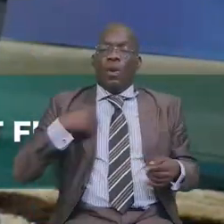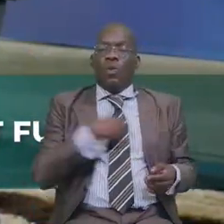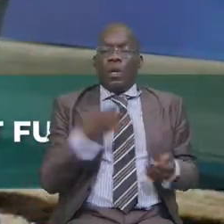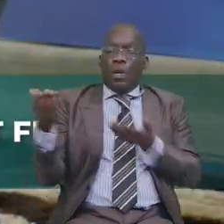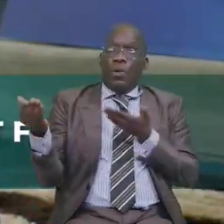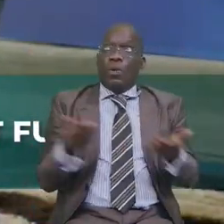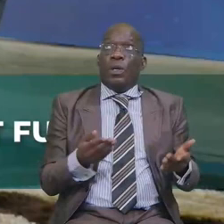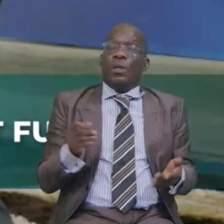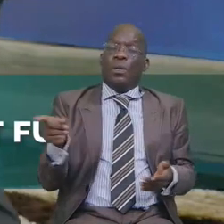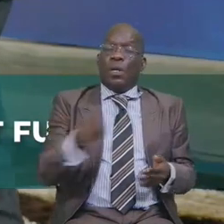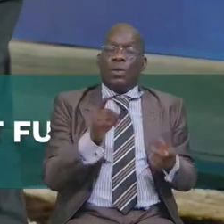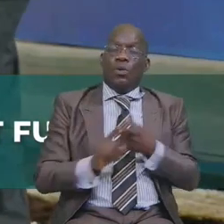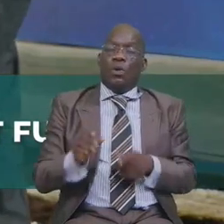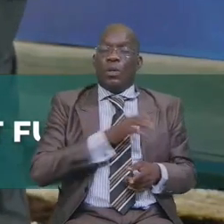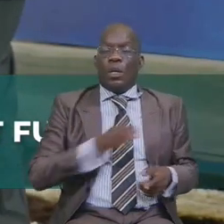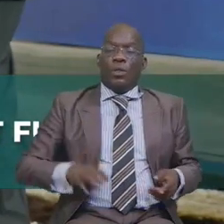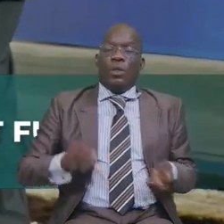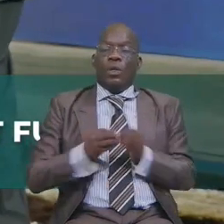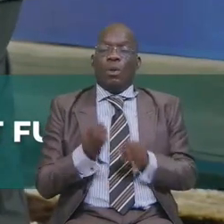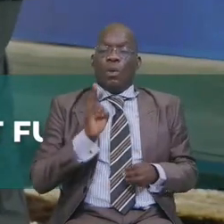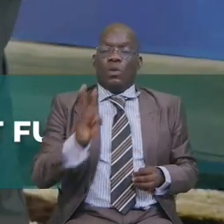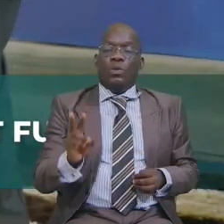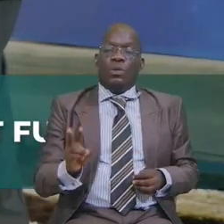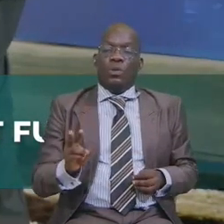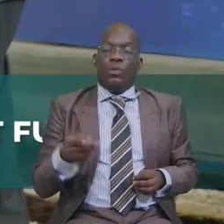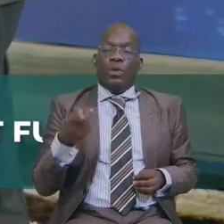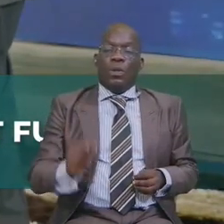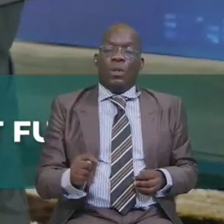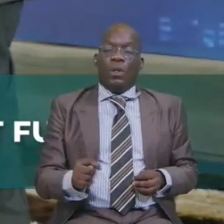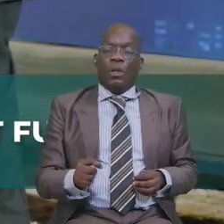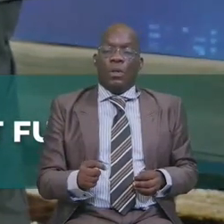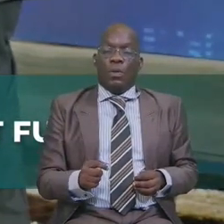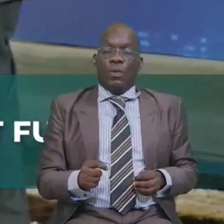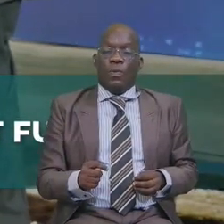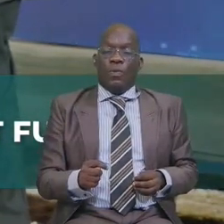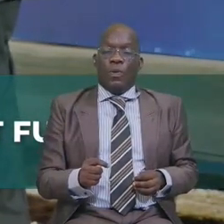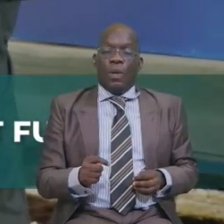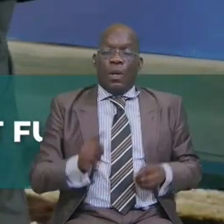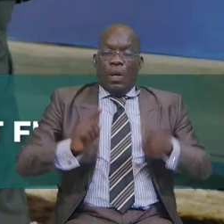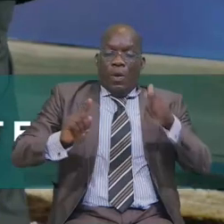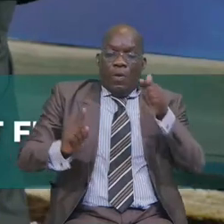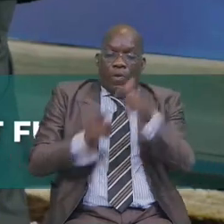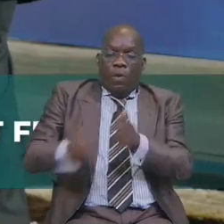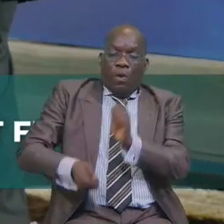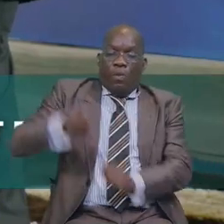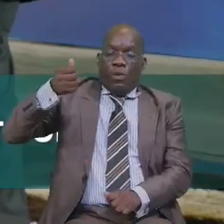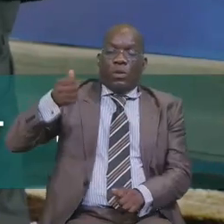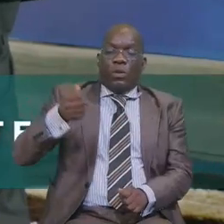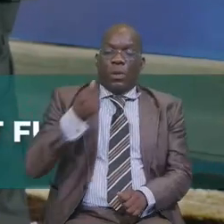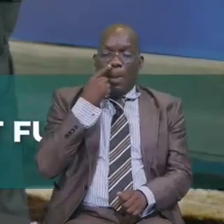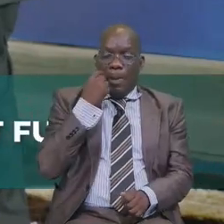conduisons à Christ. Deuxième point, les cultivateurs les plus fructueux